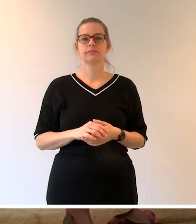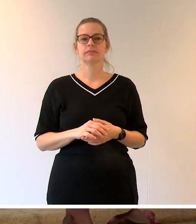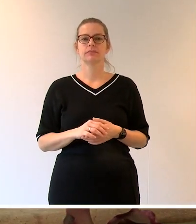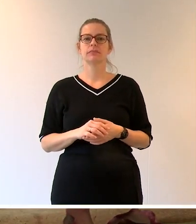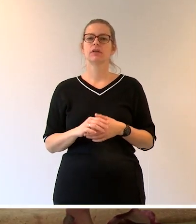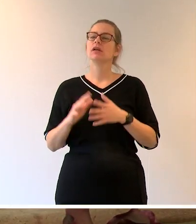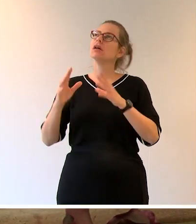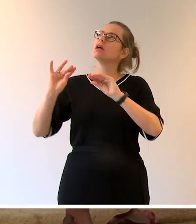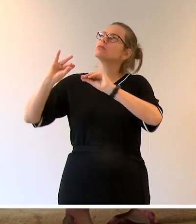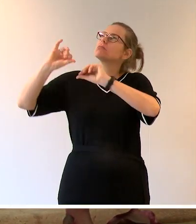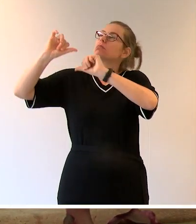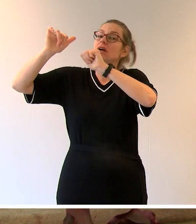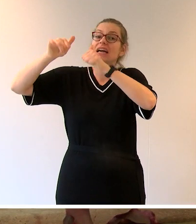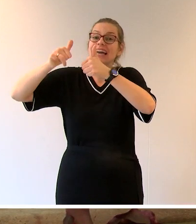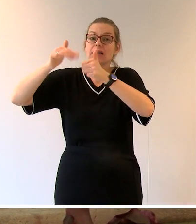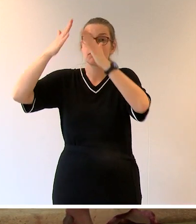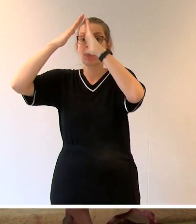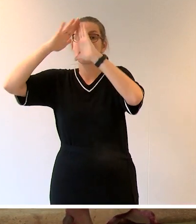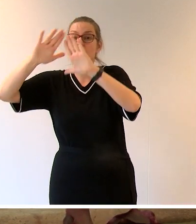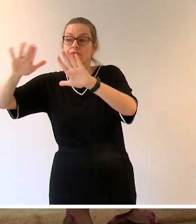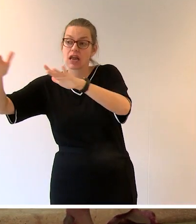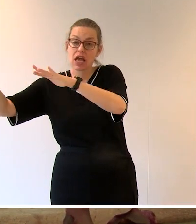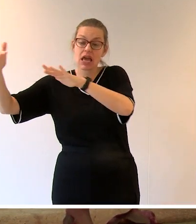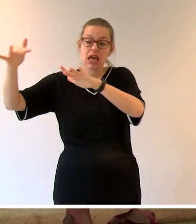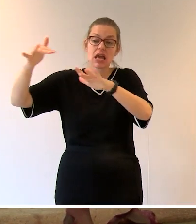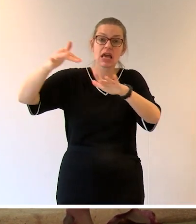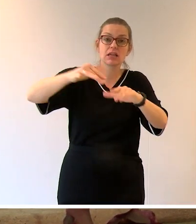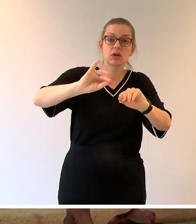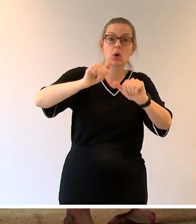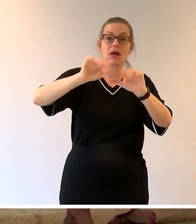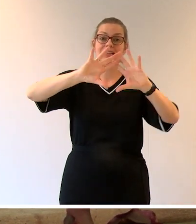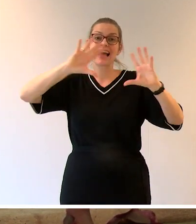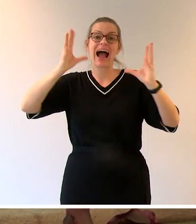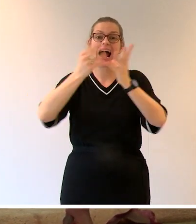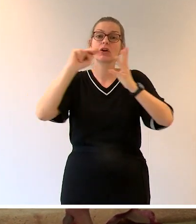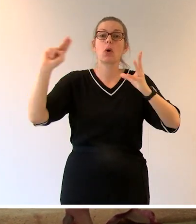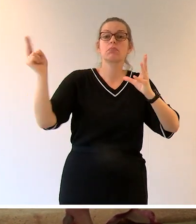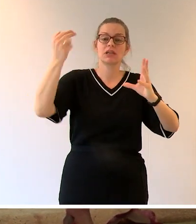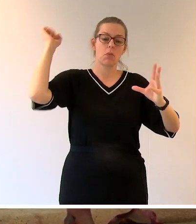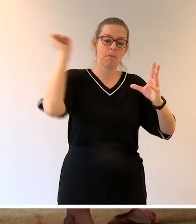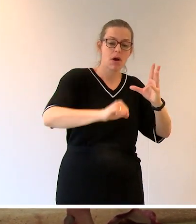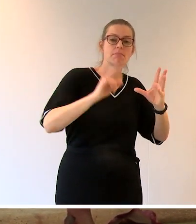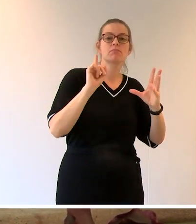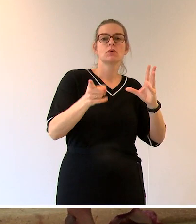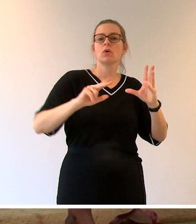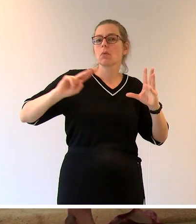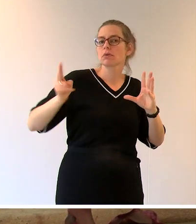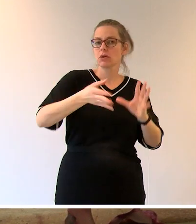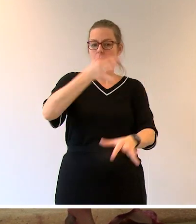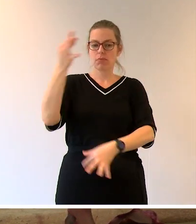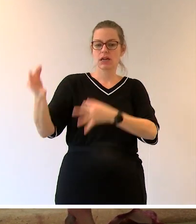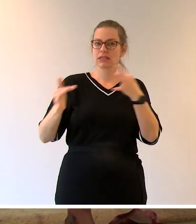onstuitbare start is begonnen. En de aarde moet heroverd worden. Het moet weer opnieuw een paradijs